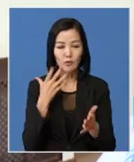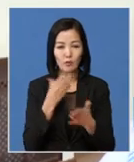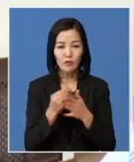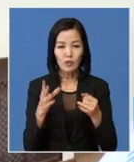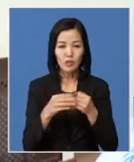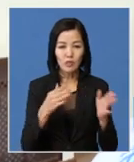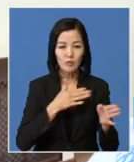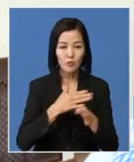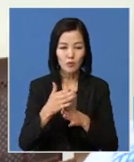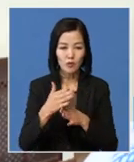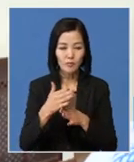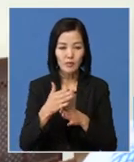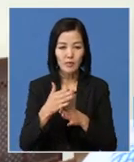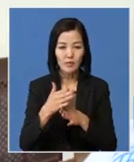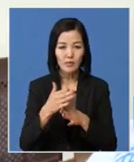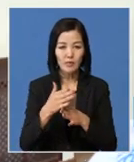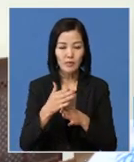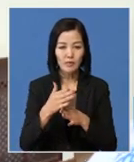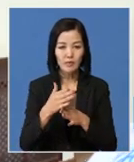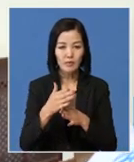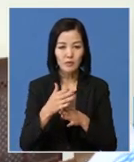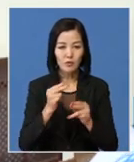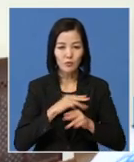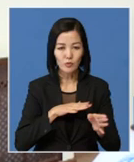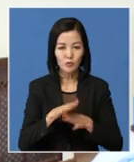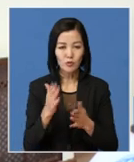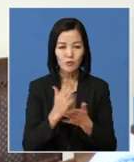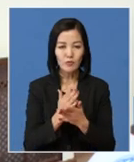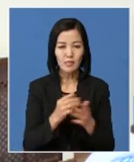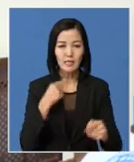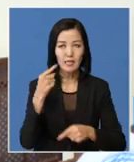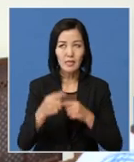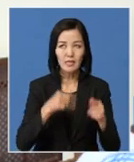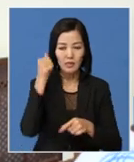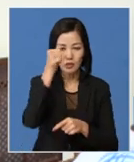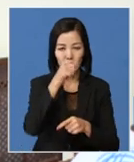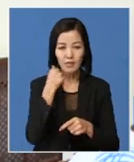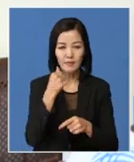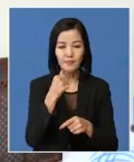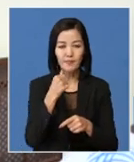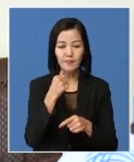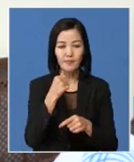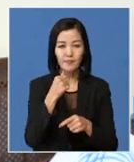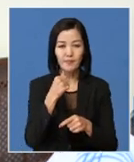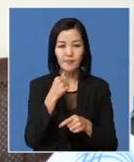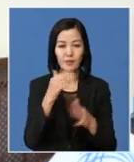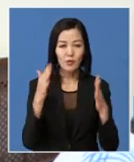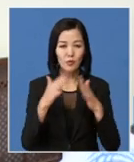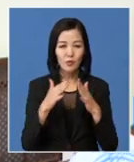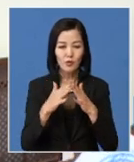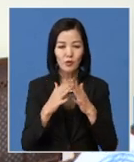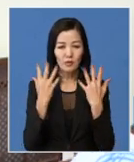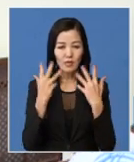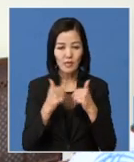жер телімдерін бөліп, сол бойынша жұмыс жүргізіп жатыр. Келесі жылы мына үйдің